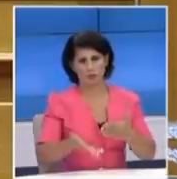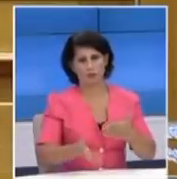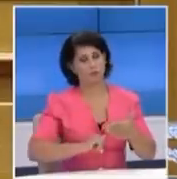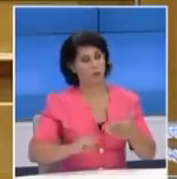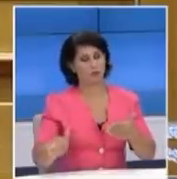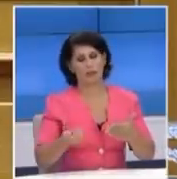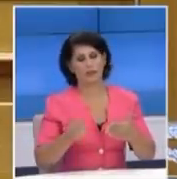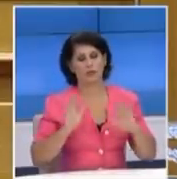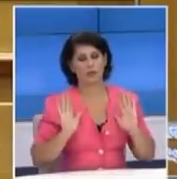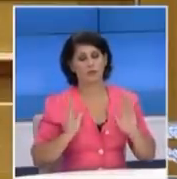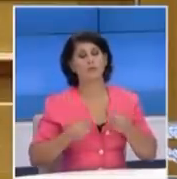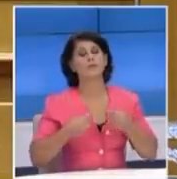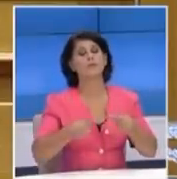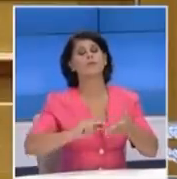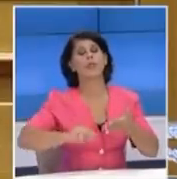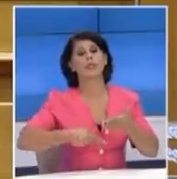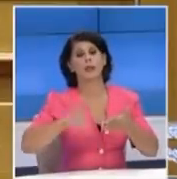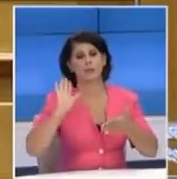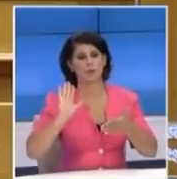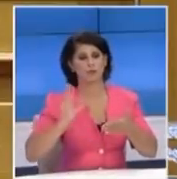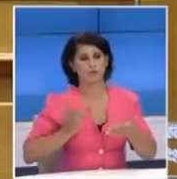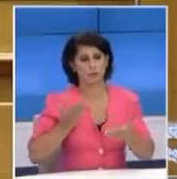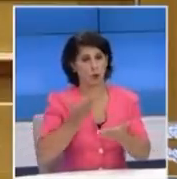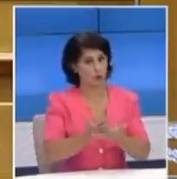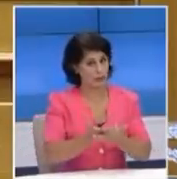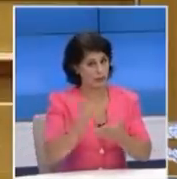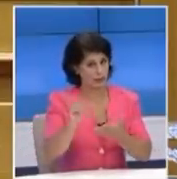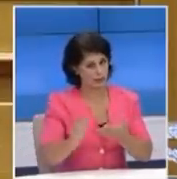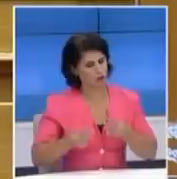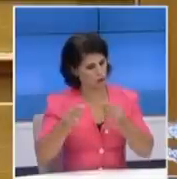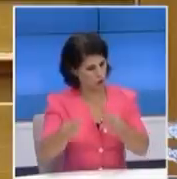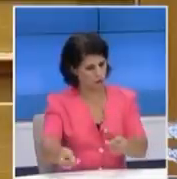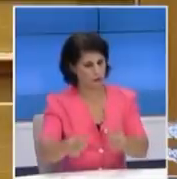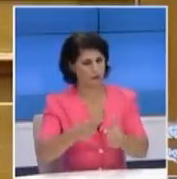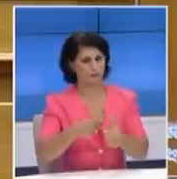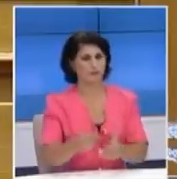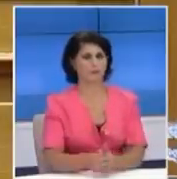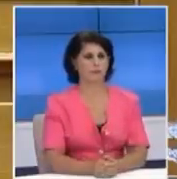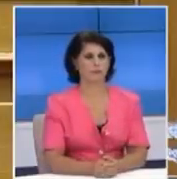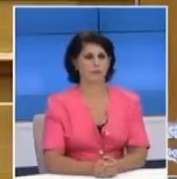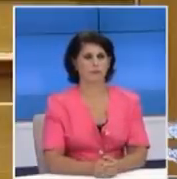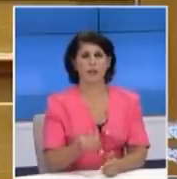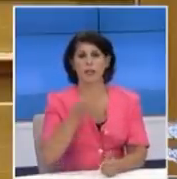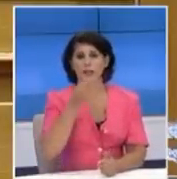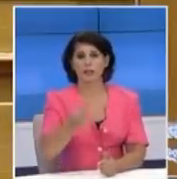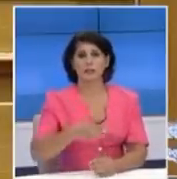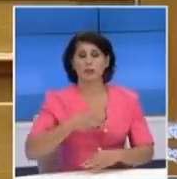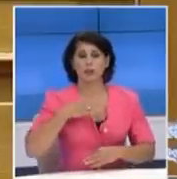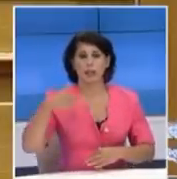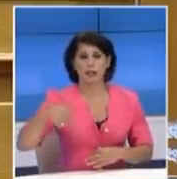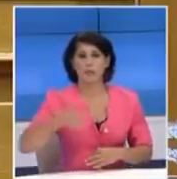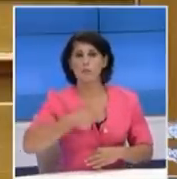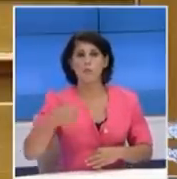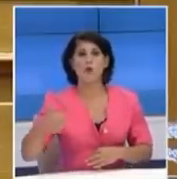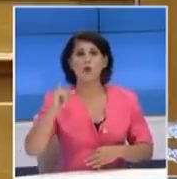Δεν θα το κάνω ποτέ μου. Ποτέ μου. Το ζήτησαν λοιπόν οι Ιταλοί, το δώσετε. Τι είπε ο κ. Ζελιλίδης?